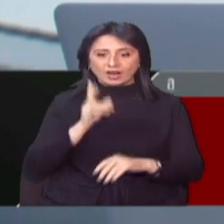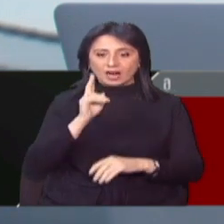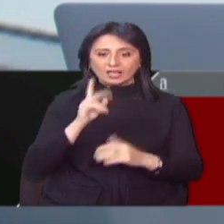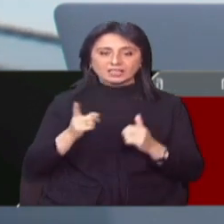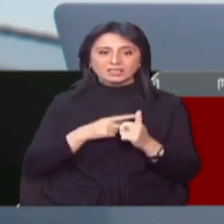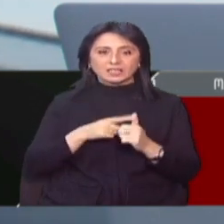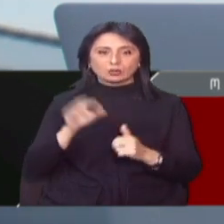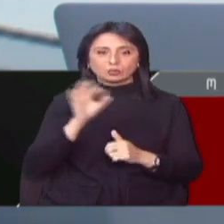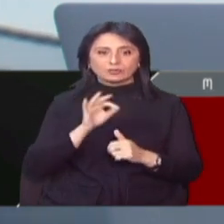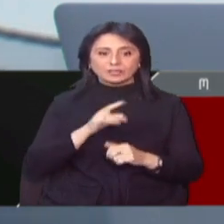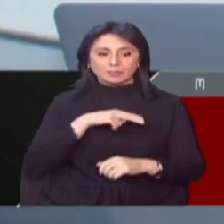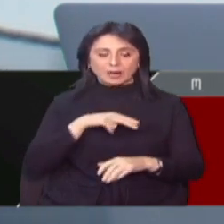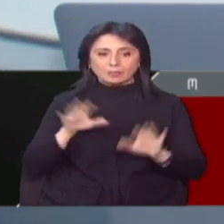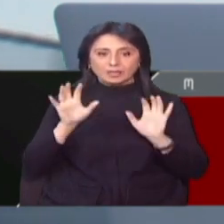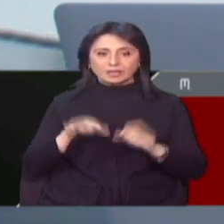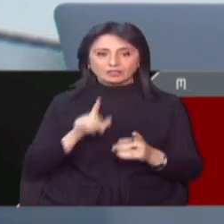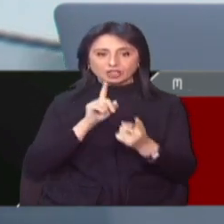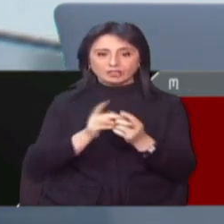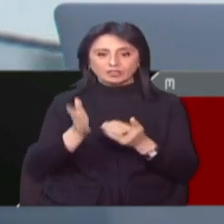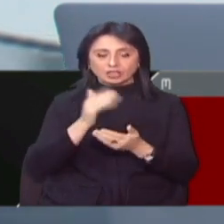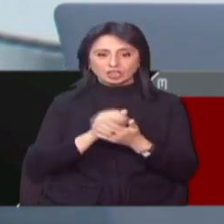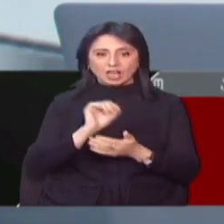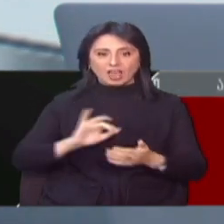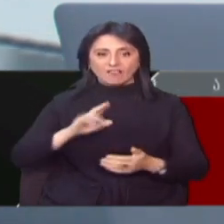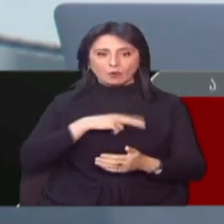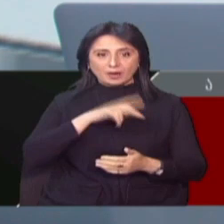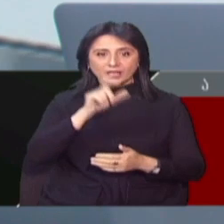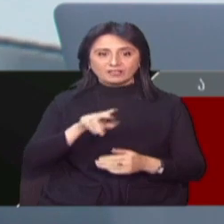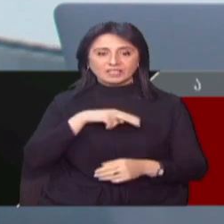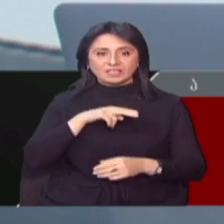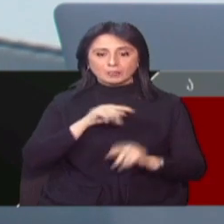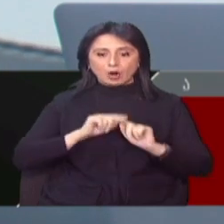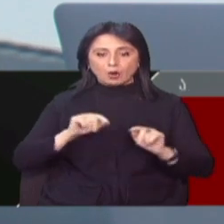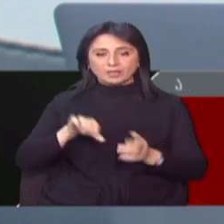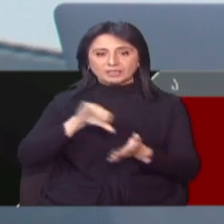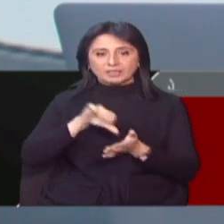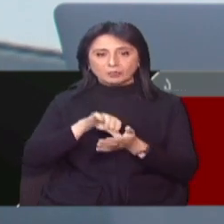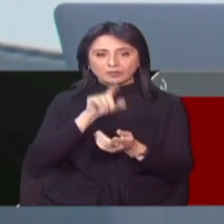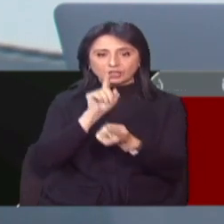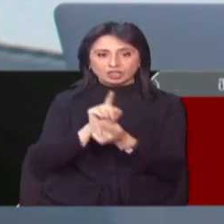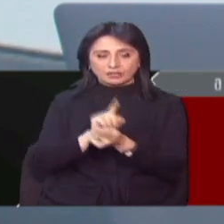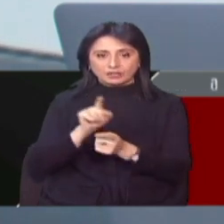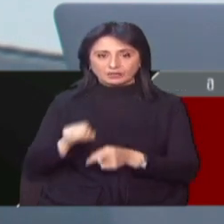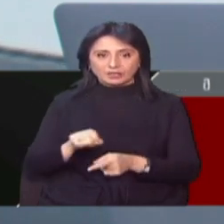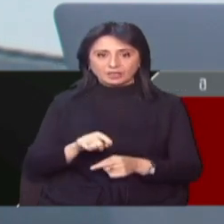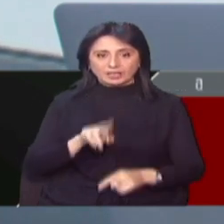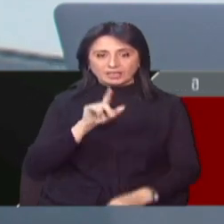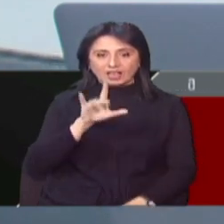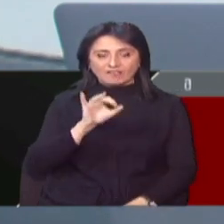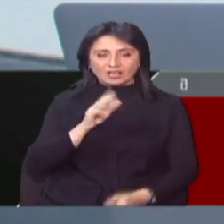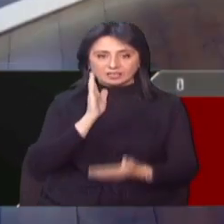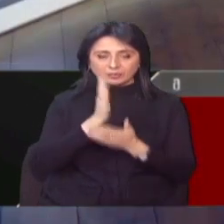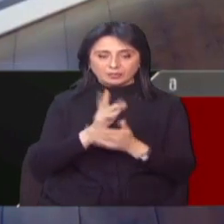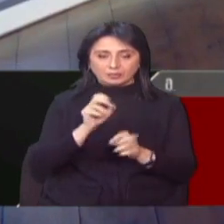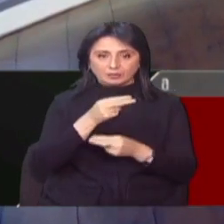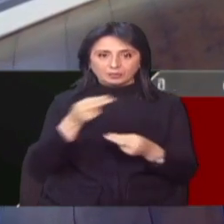kandidatis statusi. Parlamentis samshdomaresan shekhvedris shemdeg evropeli diplomatebi saparlamento opozitsiis tsarmomadgelebs shekhvden. Manna Devadze